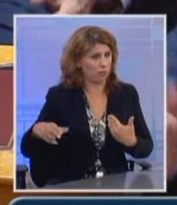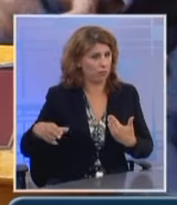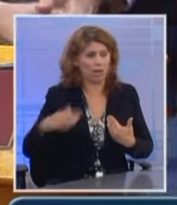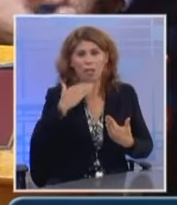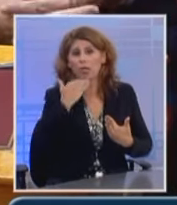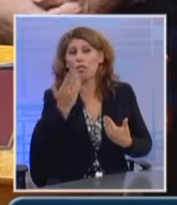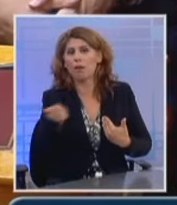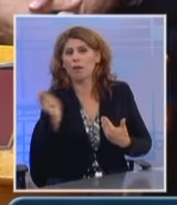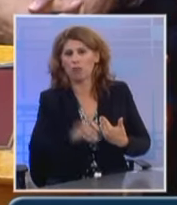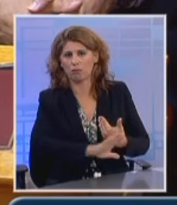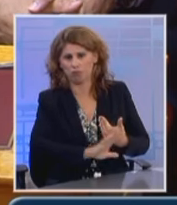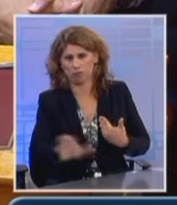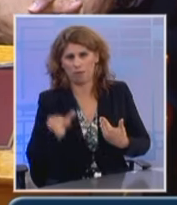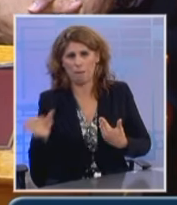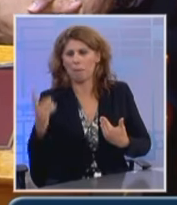δεν μπορούν.